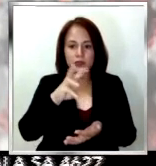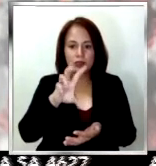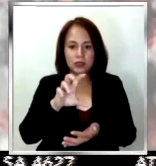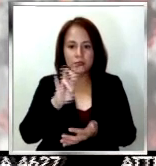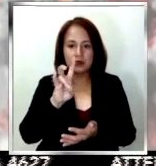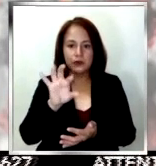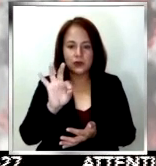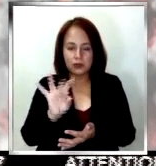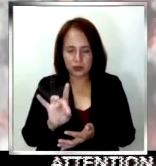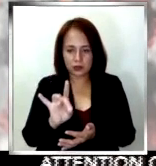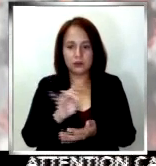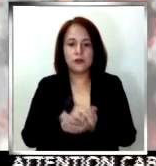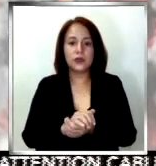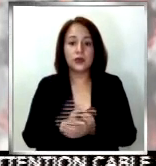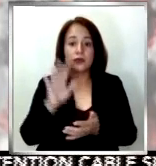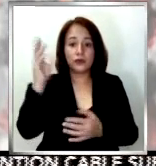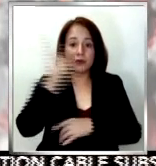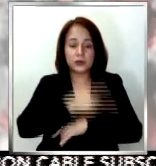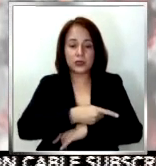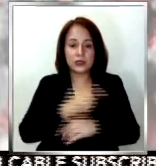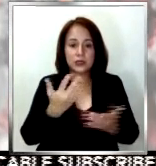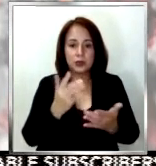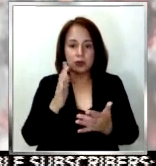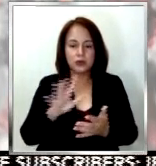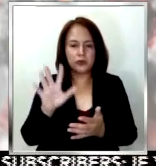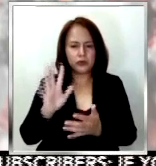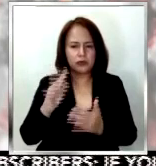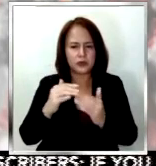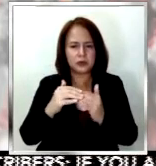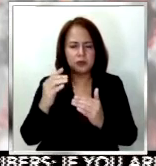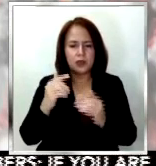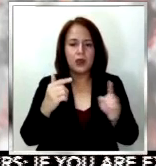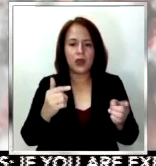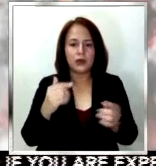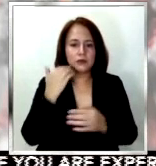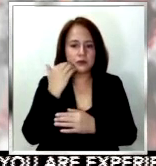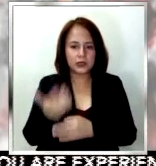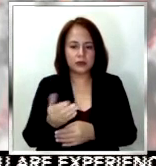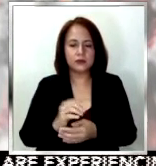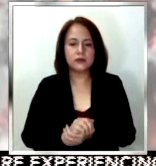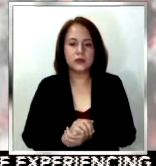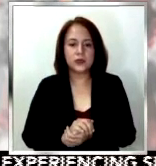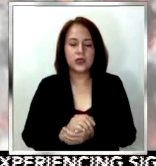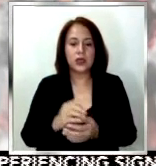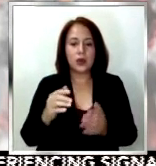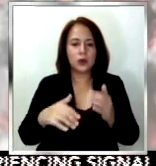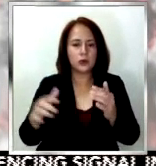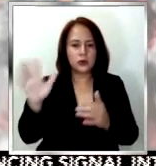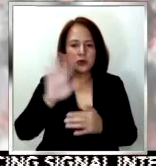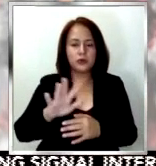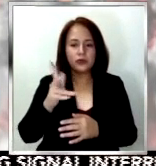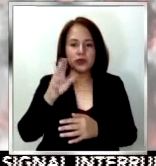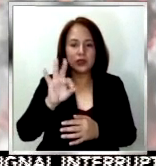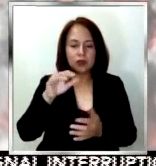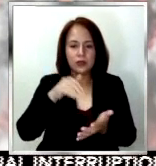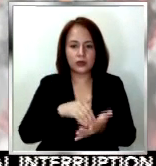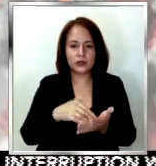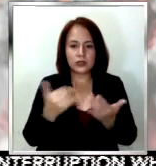5,678. Panlimang araw na yung mahigit 50 ang naitalang new deaths. Halos 59,000 naman ang pinagagaling